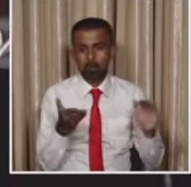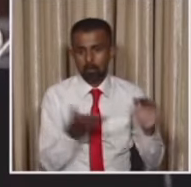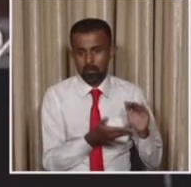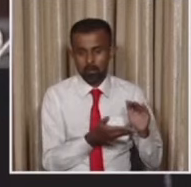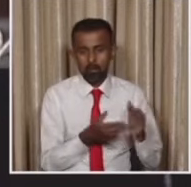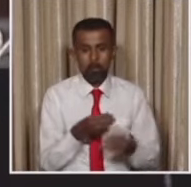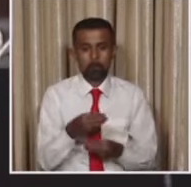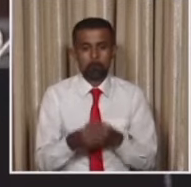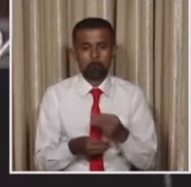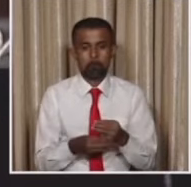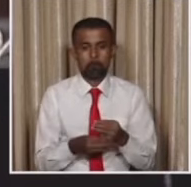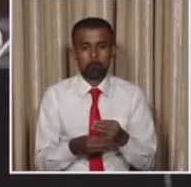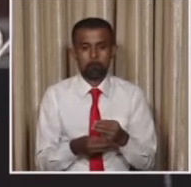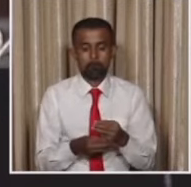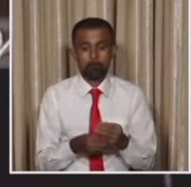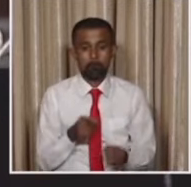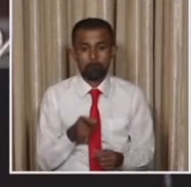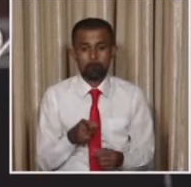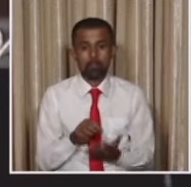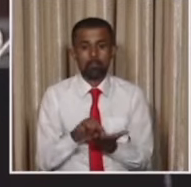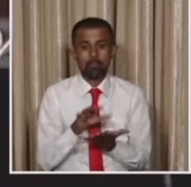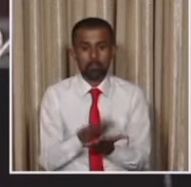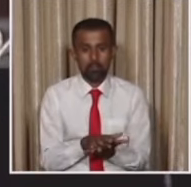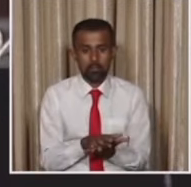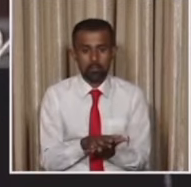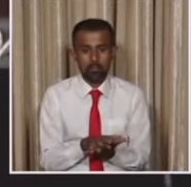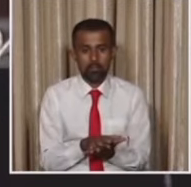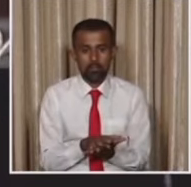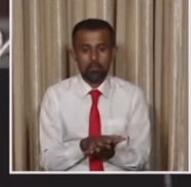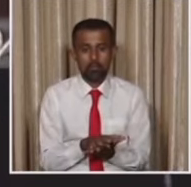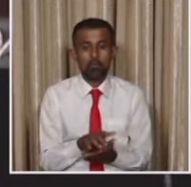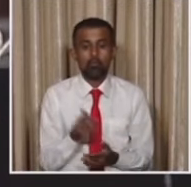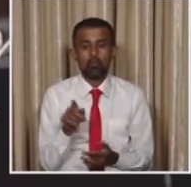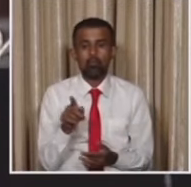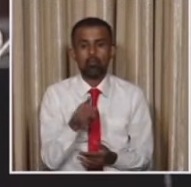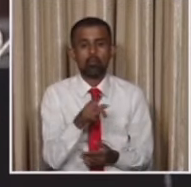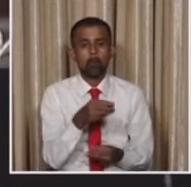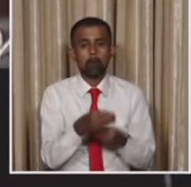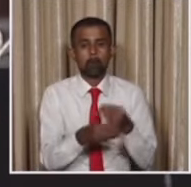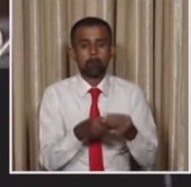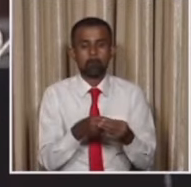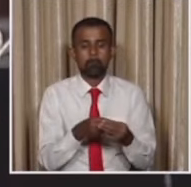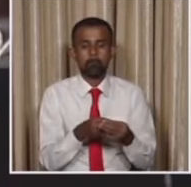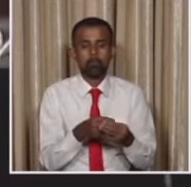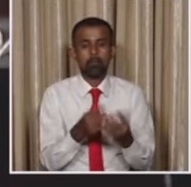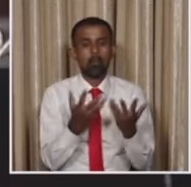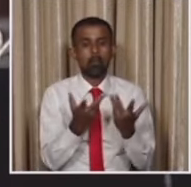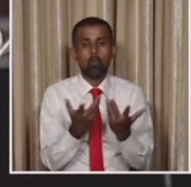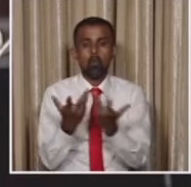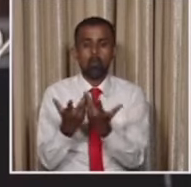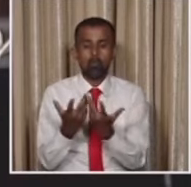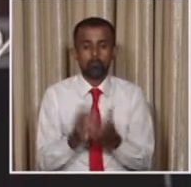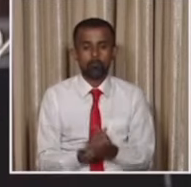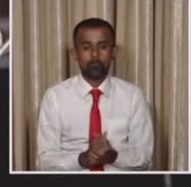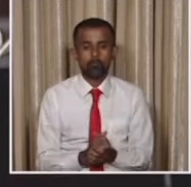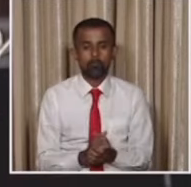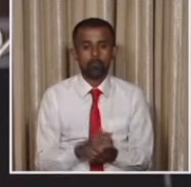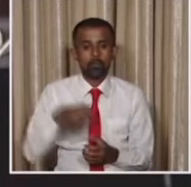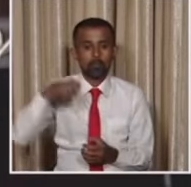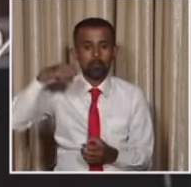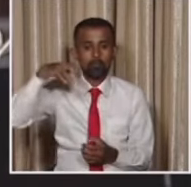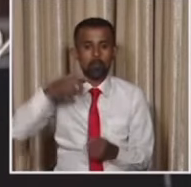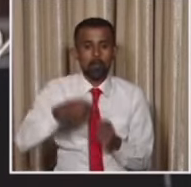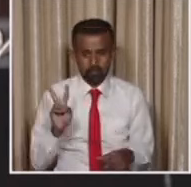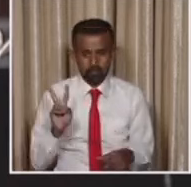සමාගමක්. මේ සමාගම තමයි තීරණය කරන්නේ කුමන සමාගම්වලින් කුමන ප්‍රමාණයක් විදුලිය